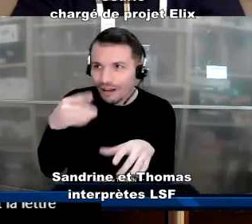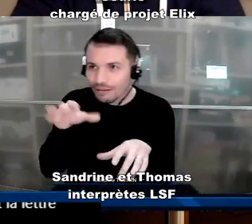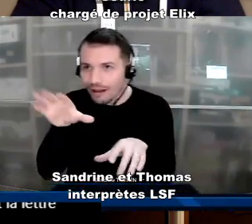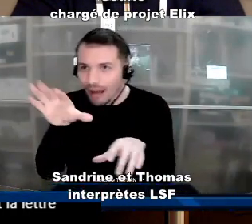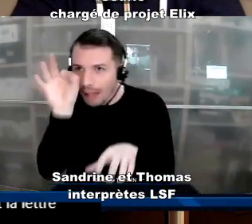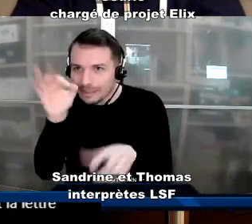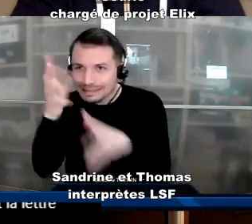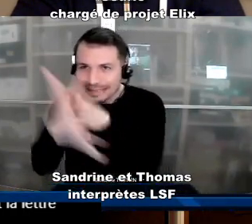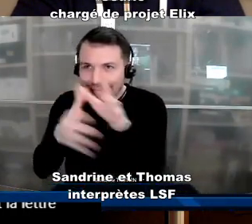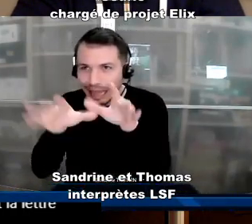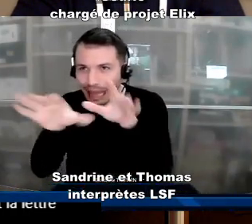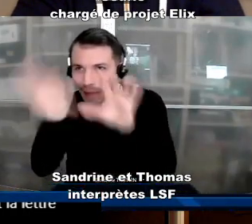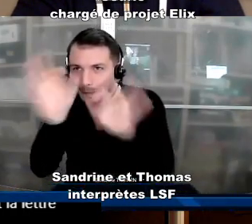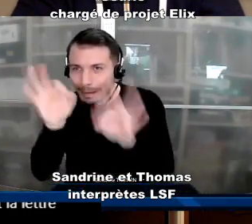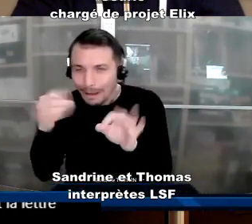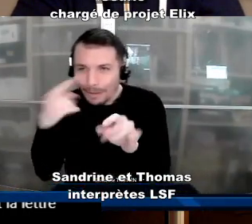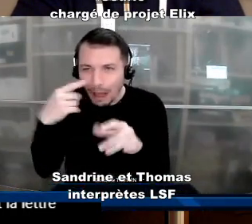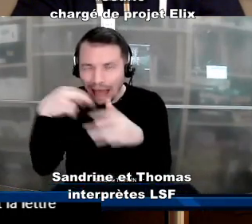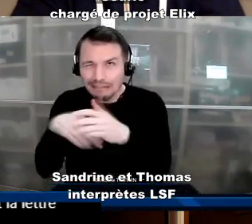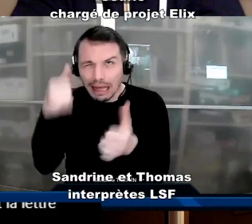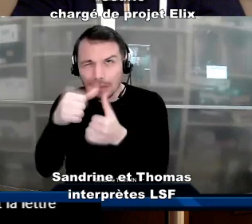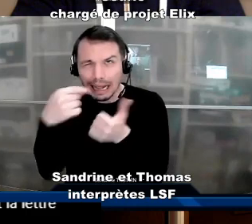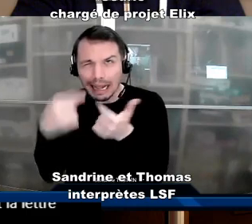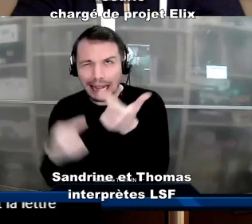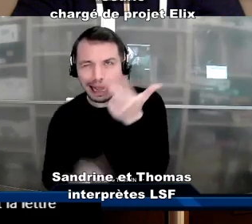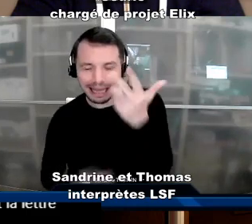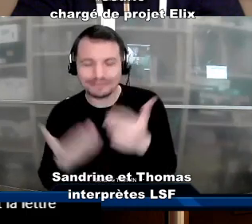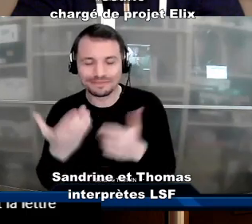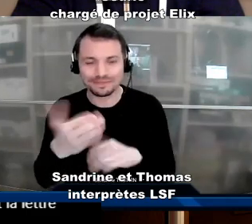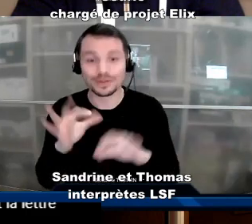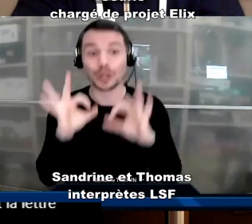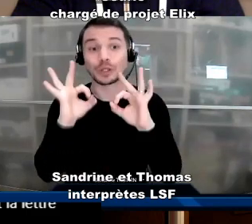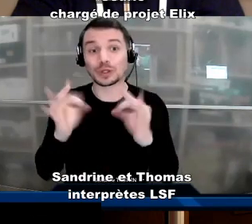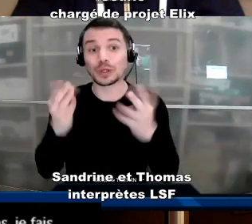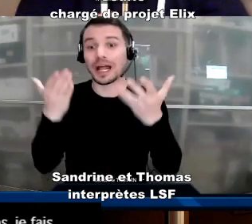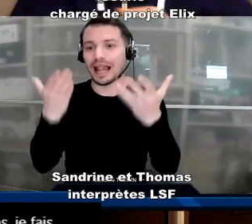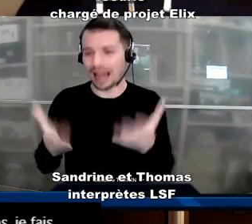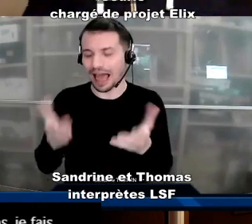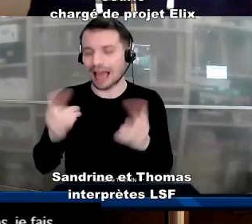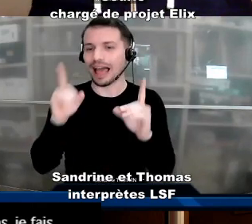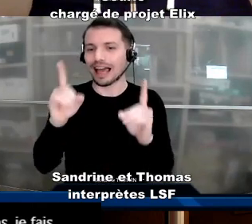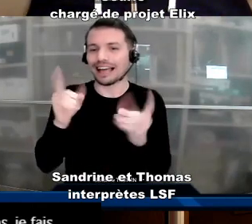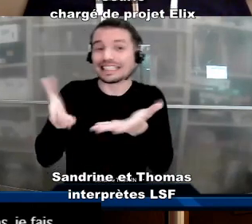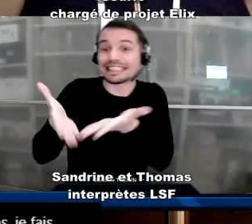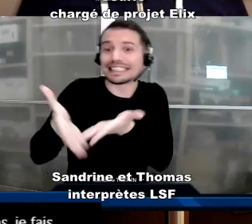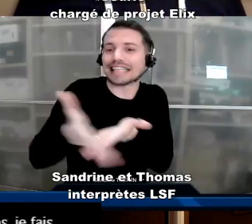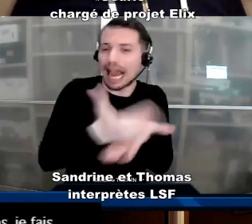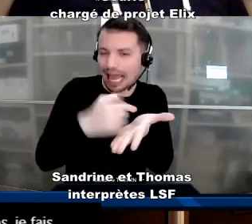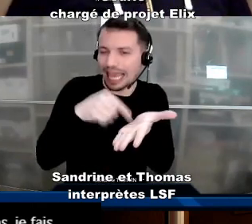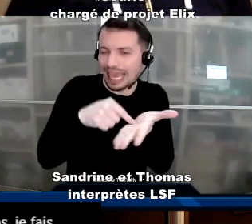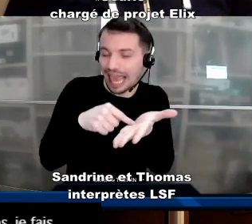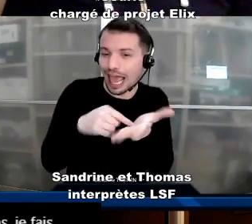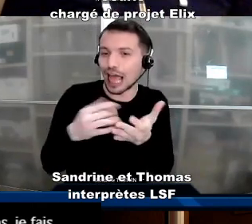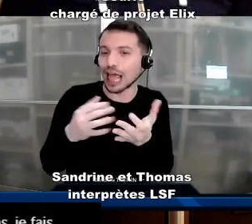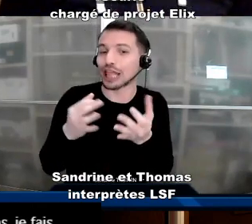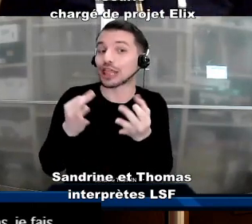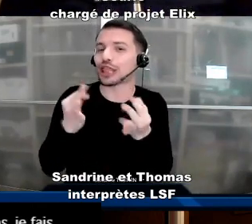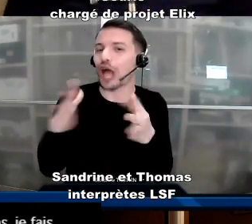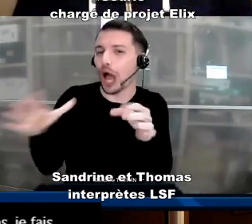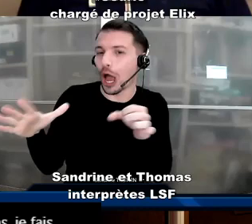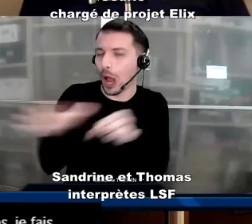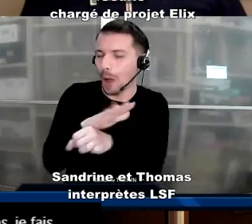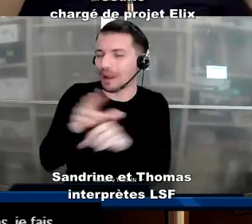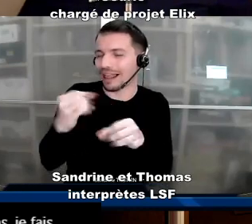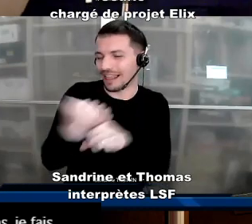regardant. Et je précise aussi que là, on parle des salariés donc, qui sont à temps plein chez Signe de